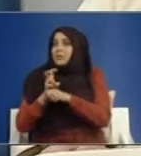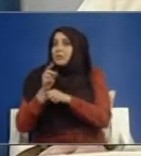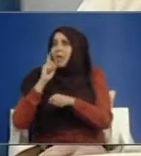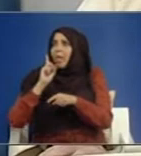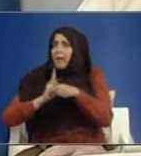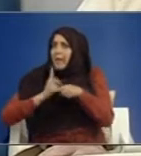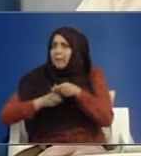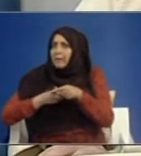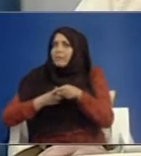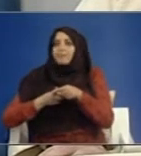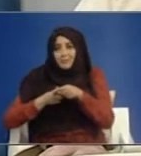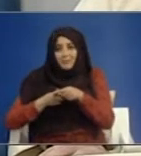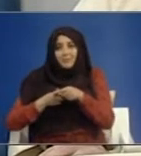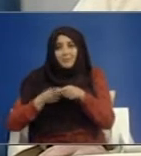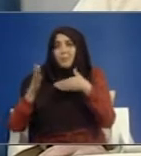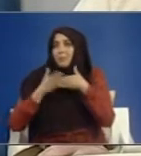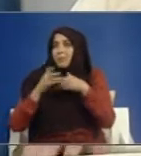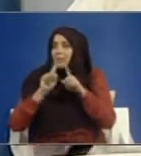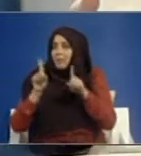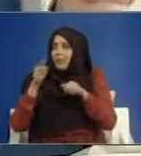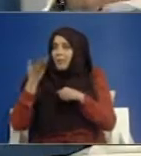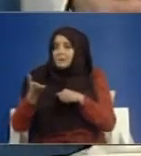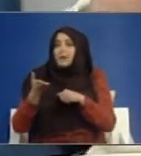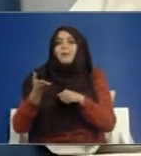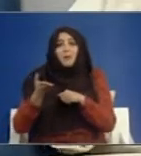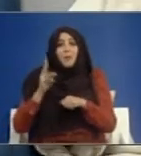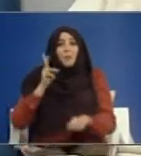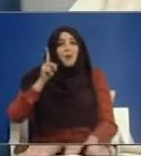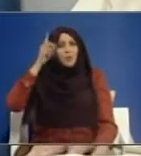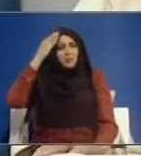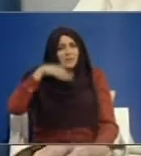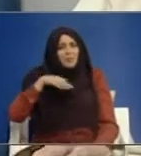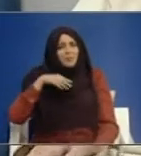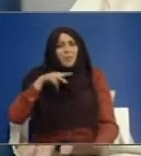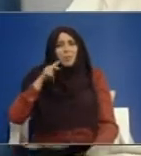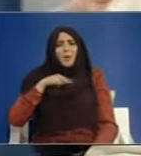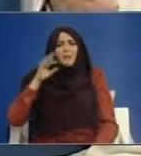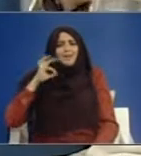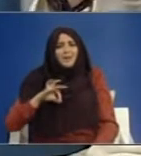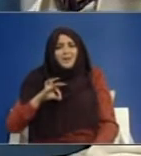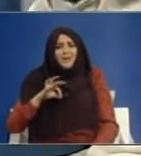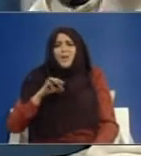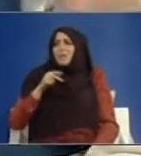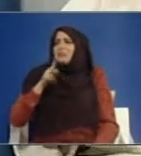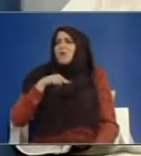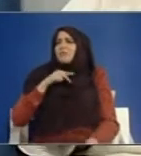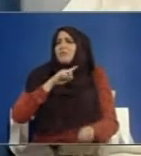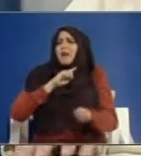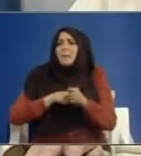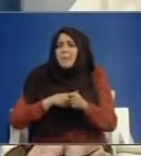سبحانه وتعالى، لأنه أعلم بمصالحنا وأعلم